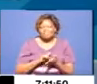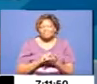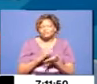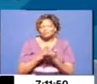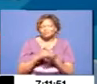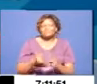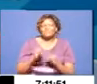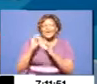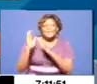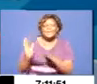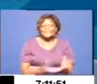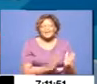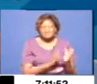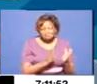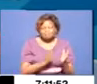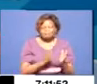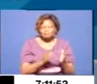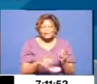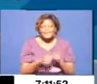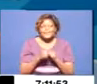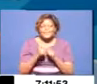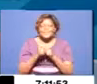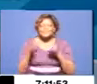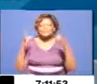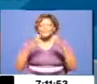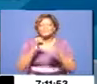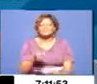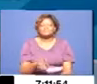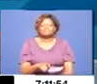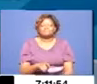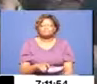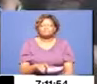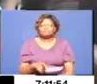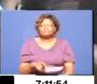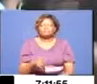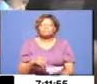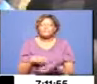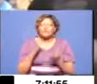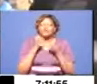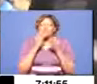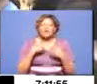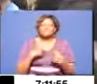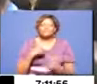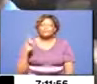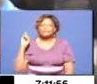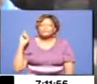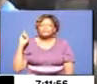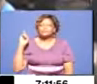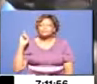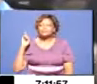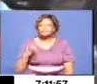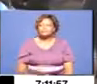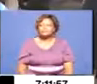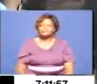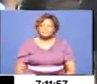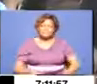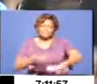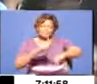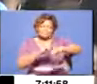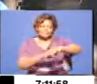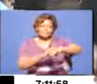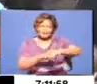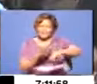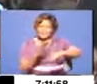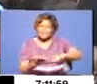anapanga kuugura muungano huo. Mwanahabari wetu Achola Simon na mengi. Wanaume, wakati umefika